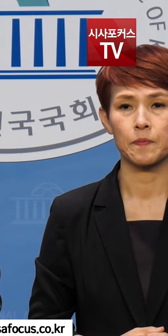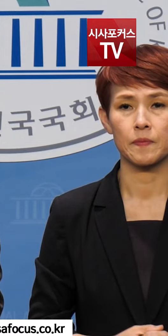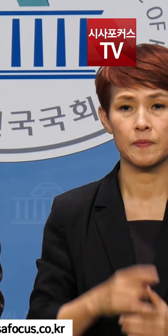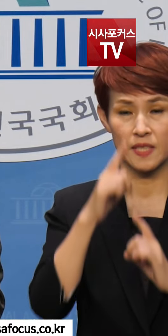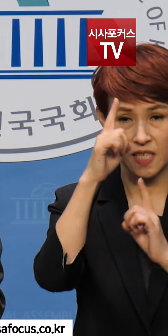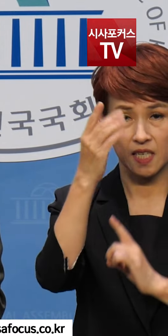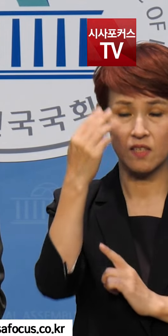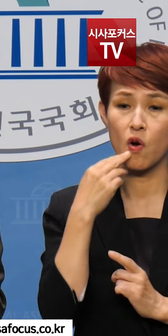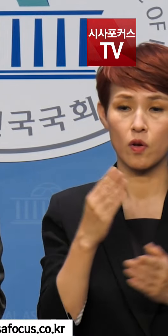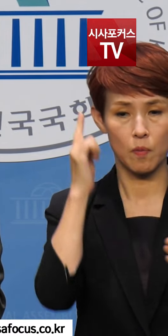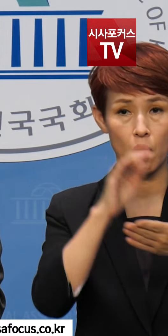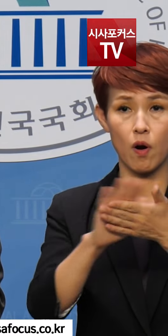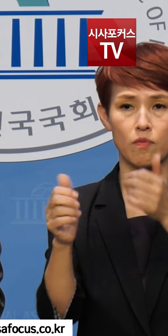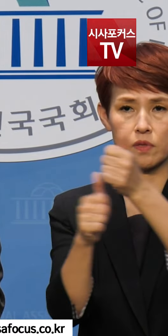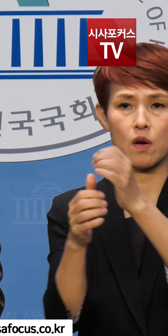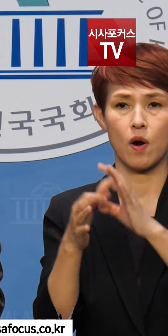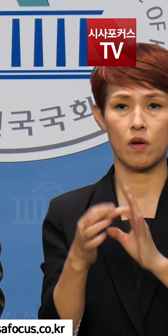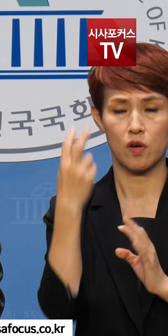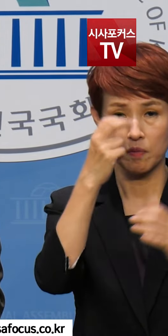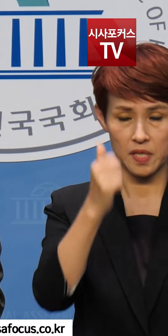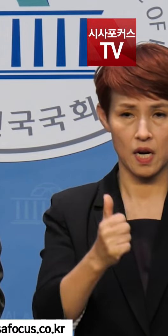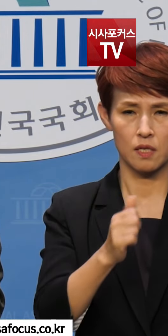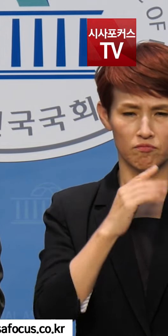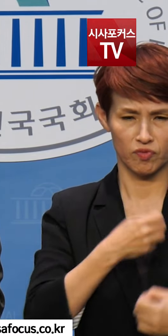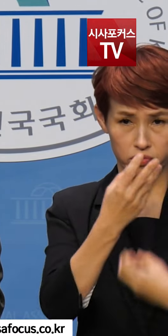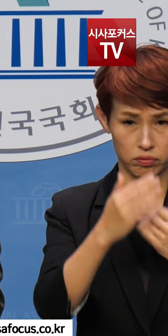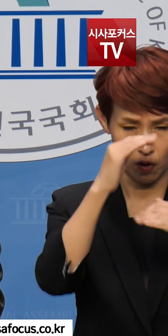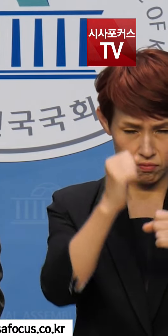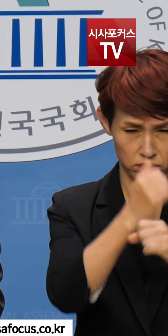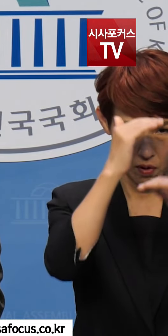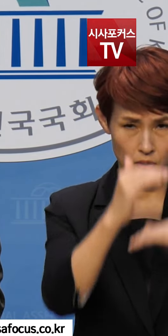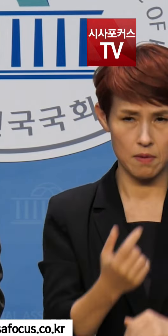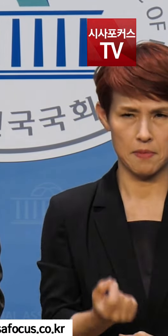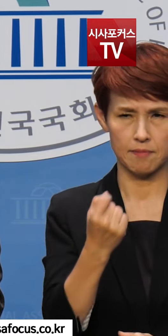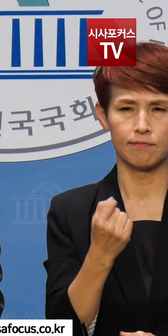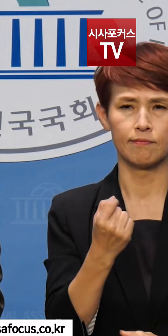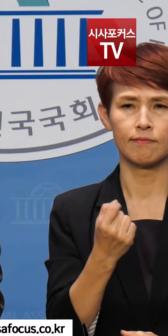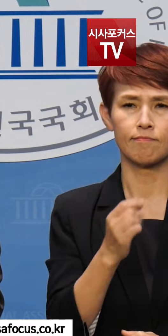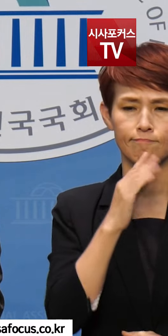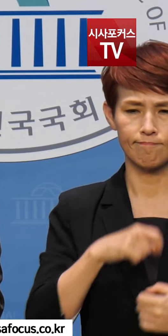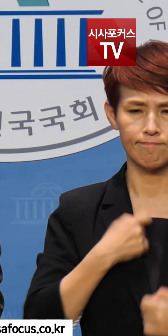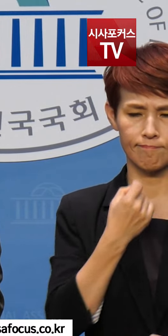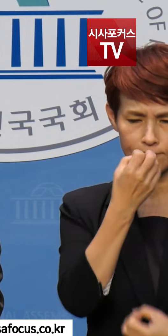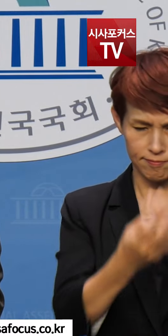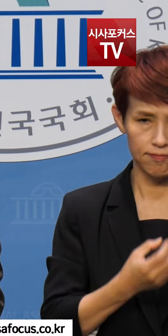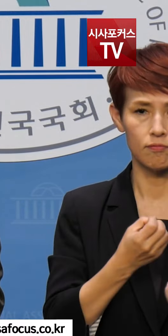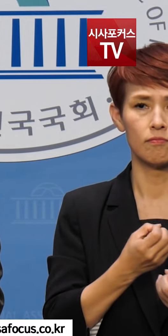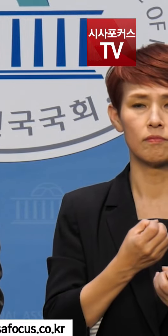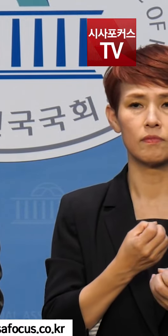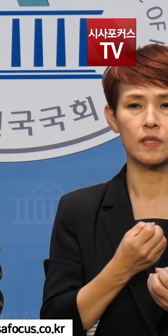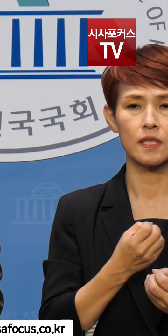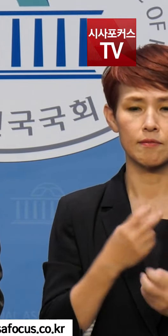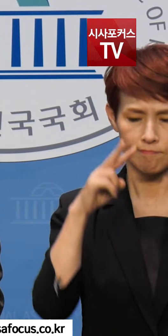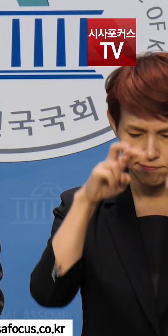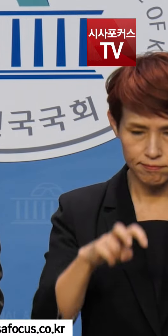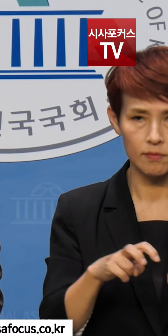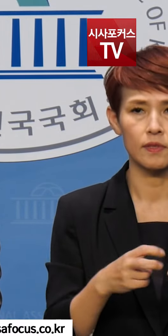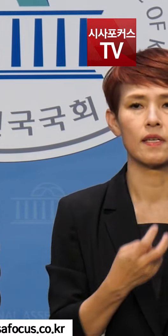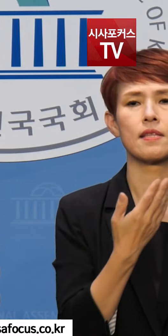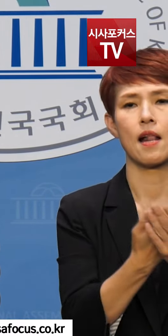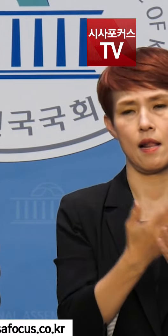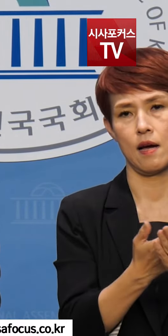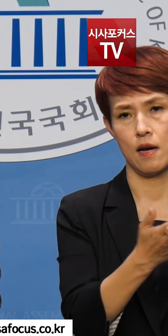이화영 전 경기도 평화부지사 관련 검찰의 진술 조작 의혹 신속하고 철저한 진상 규명을 촉구합니다. 이화영 전